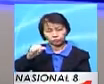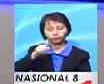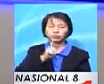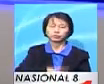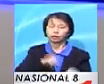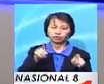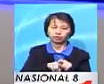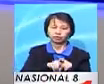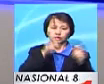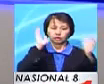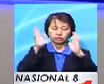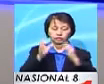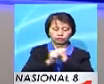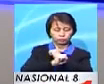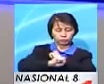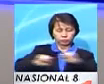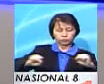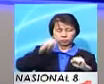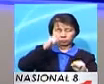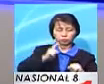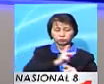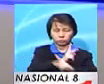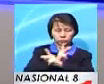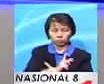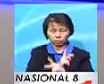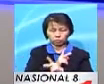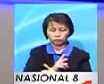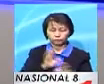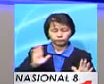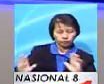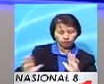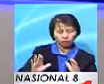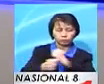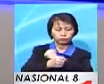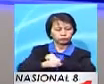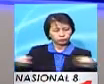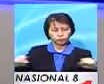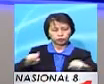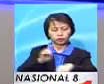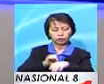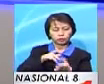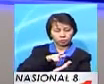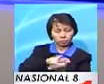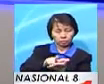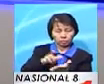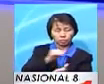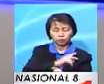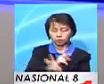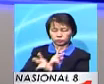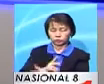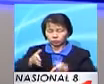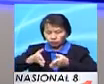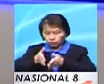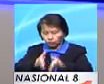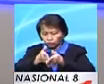yang sama, Malaysia juga bersiap siaga untuk menjaga dan mengawal keselamatan bukan sahaja di lapangan terbang, malah mengawasi lorong-lorong tikus